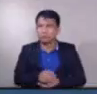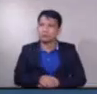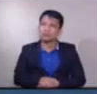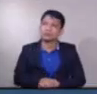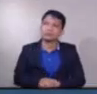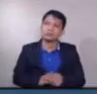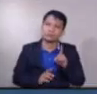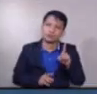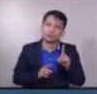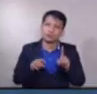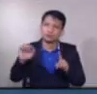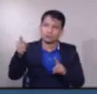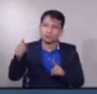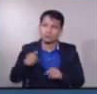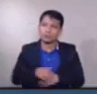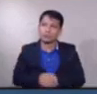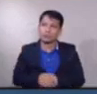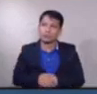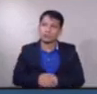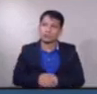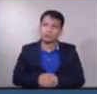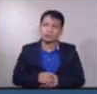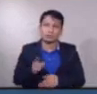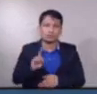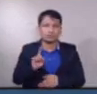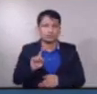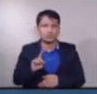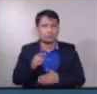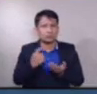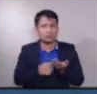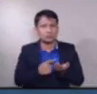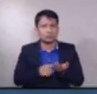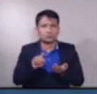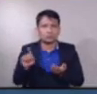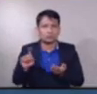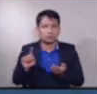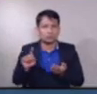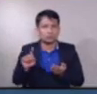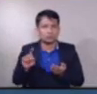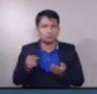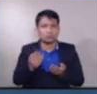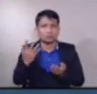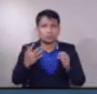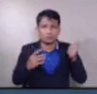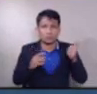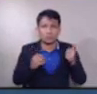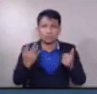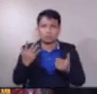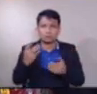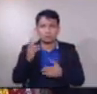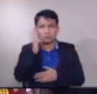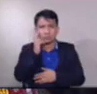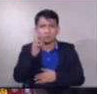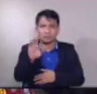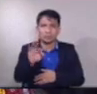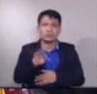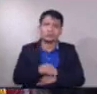1 to 10, 10 being the highest, no? Anong grado ang ibibigay mo kay Pangulong Duterte?